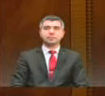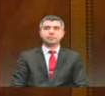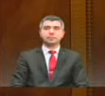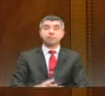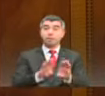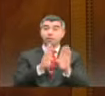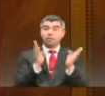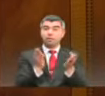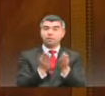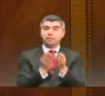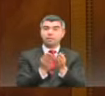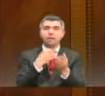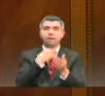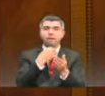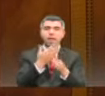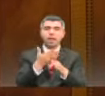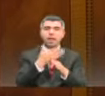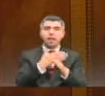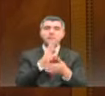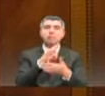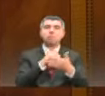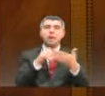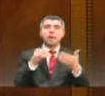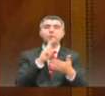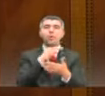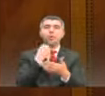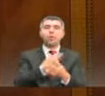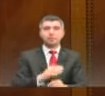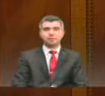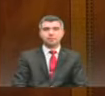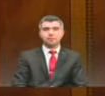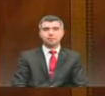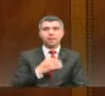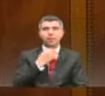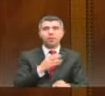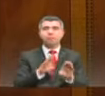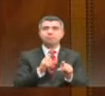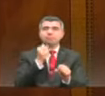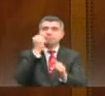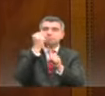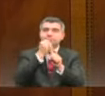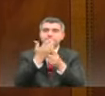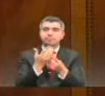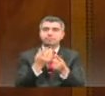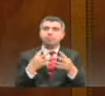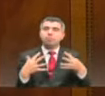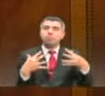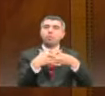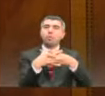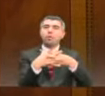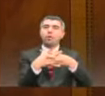تلك هي الخطوط العامة للبرنامج الحكومي الذي هو ثمرة عمل جماعي